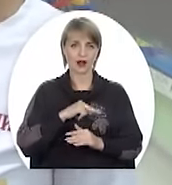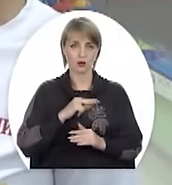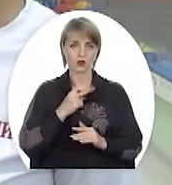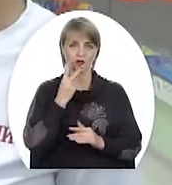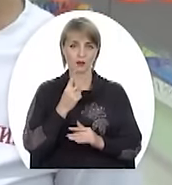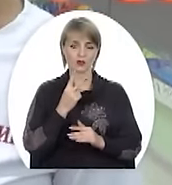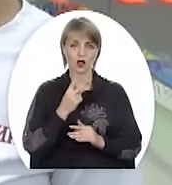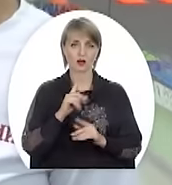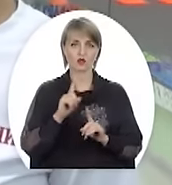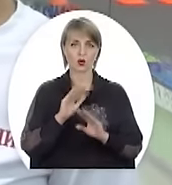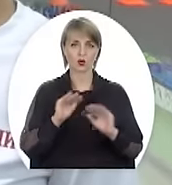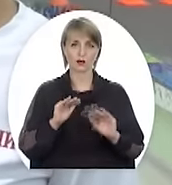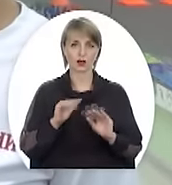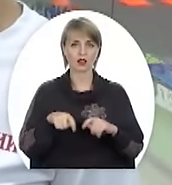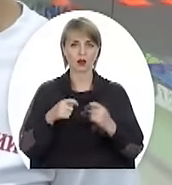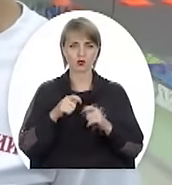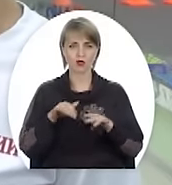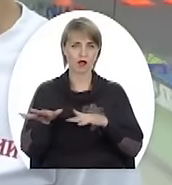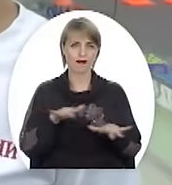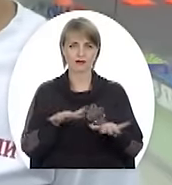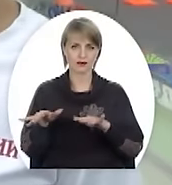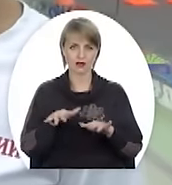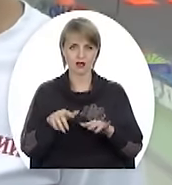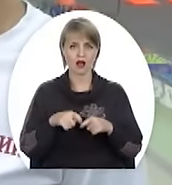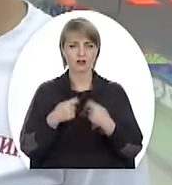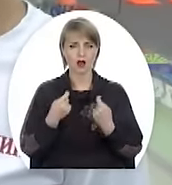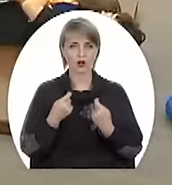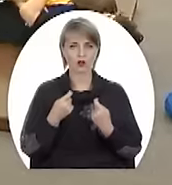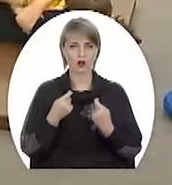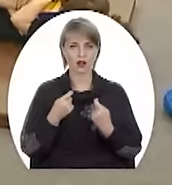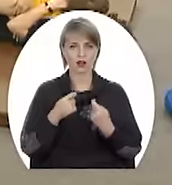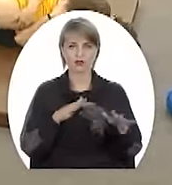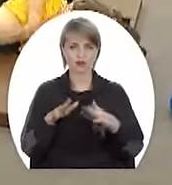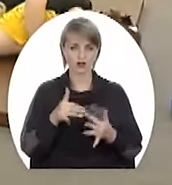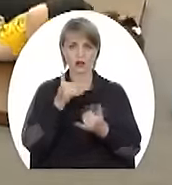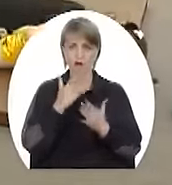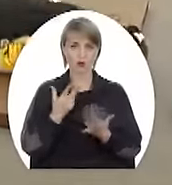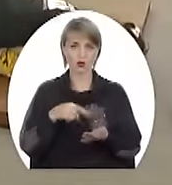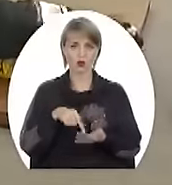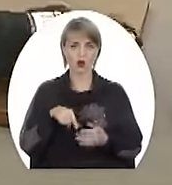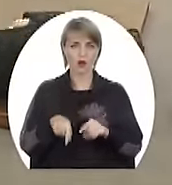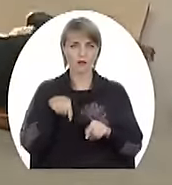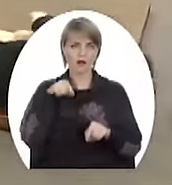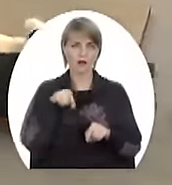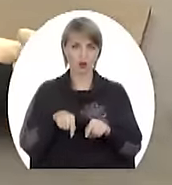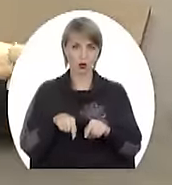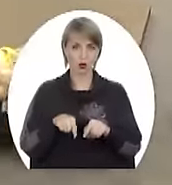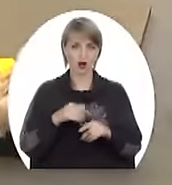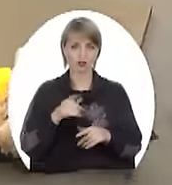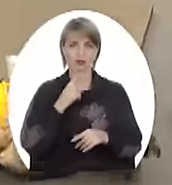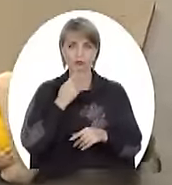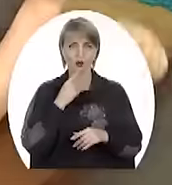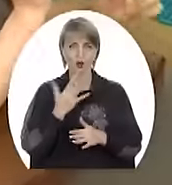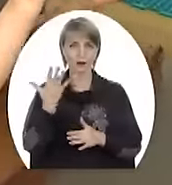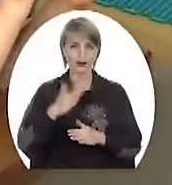что у ребятишек нарушена координация. Нарушены движения, они не могут поднять ногу, они